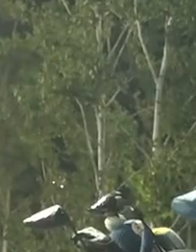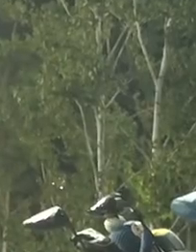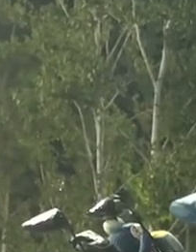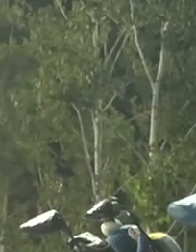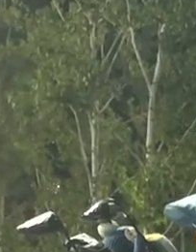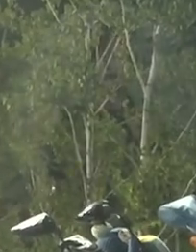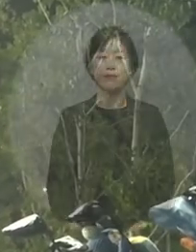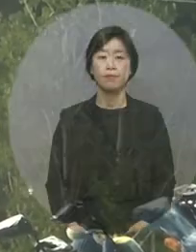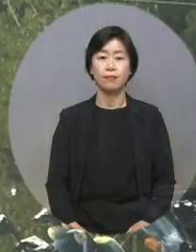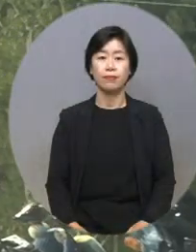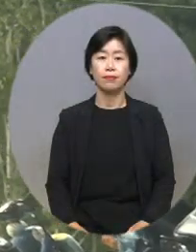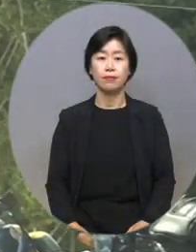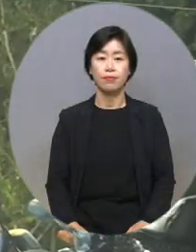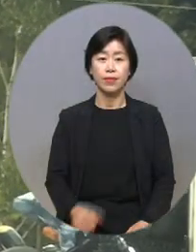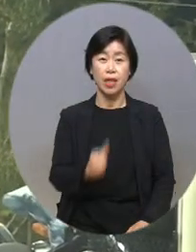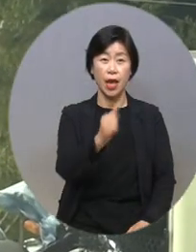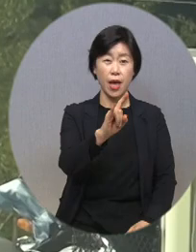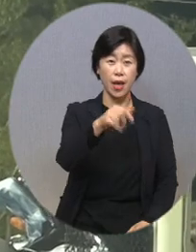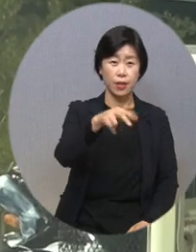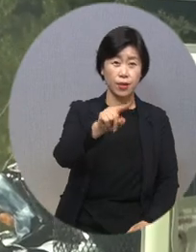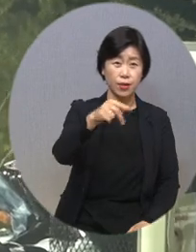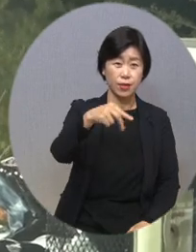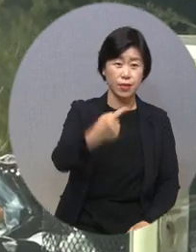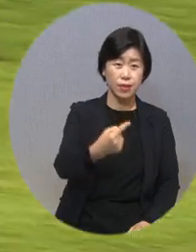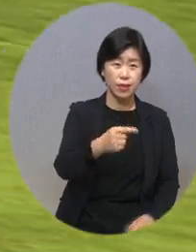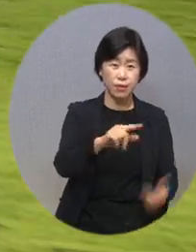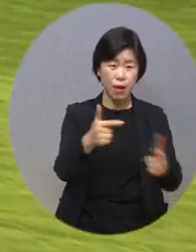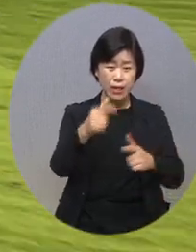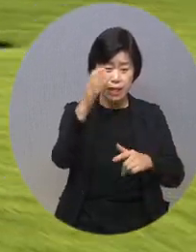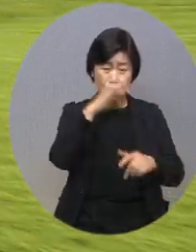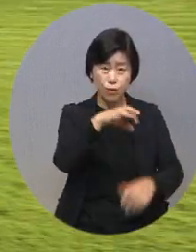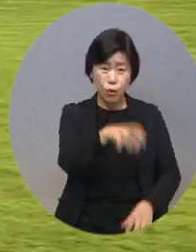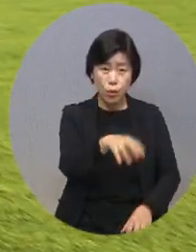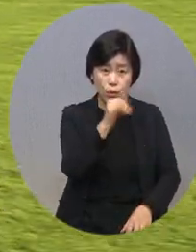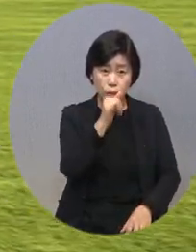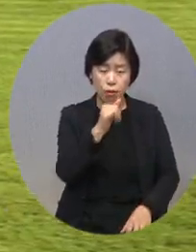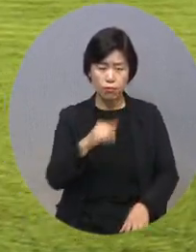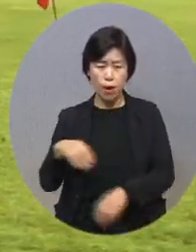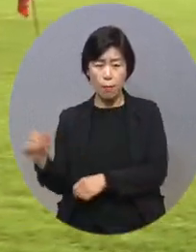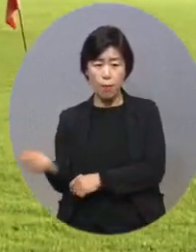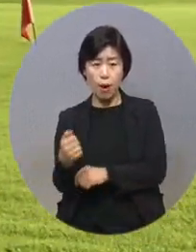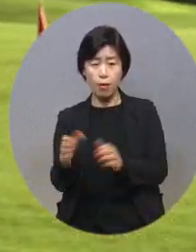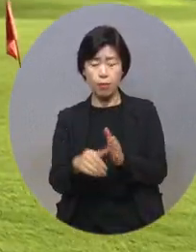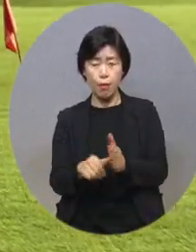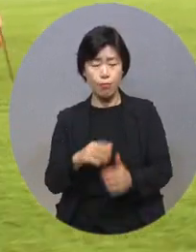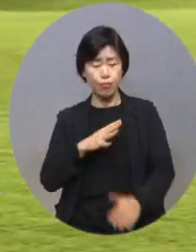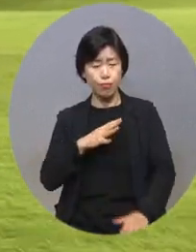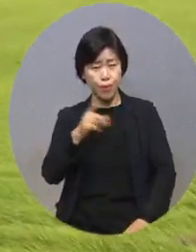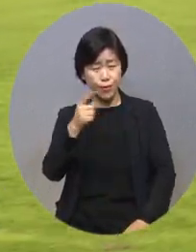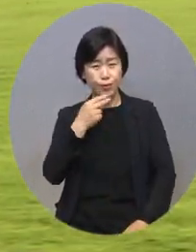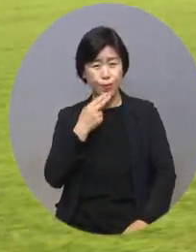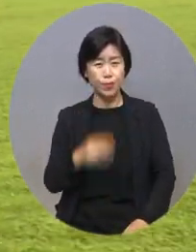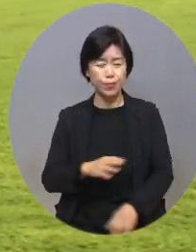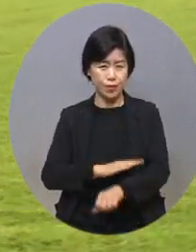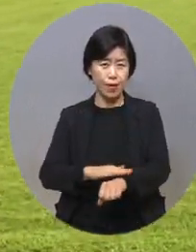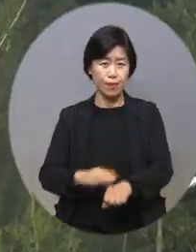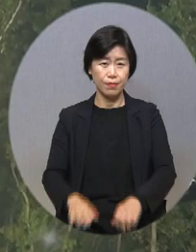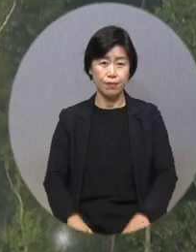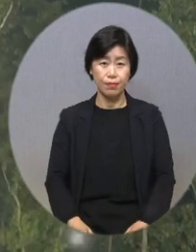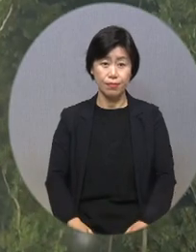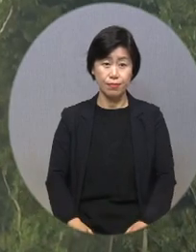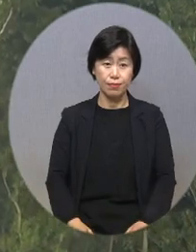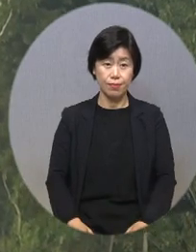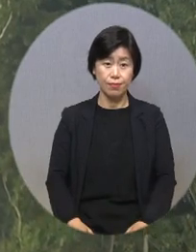아니 해적이가 있어도 두려워하진 않는다. 기분이 좋긴 하다. 끝! 오빠 봤어요?